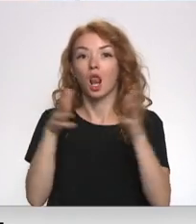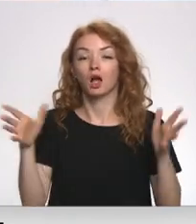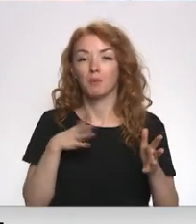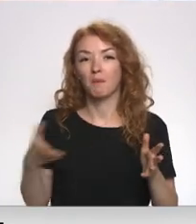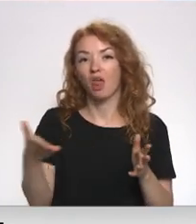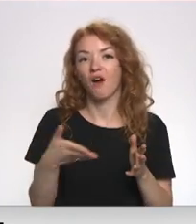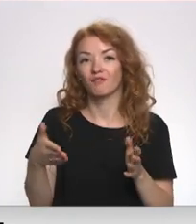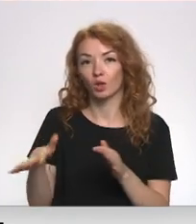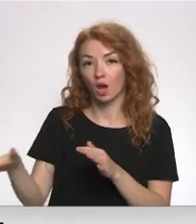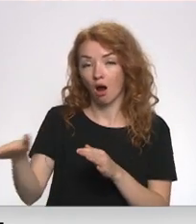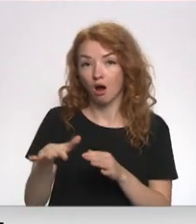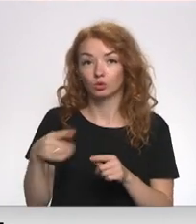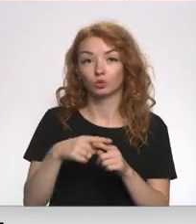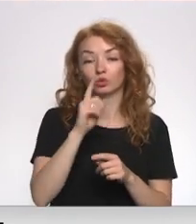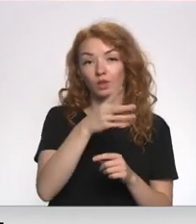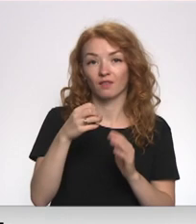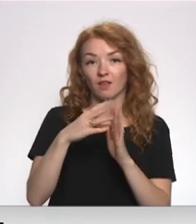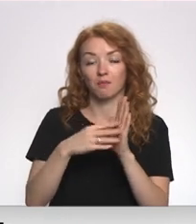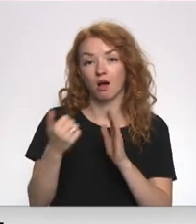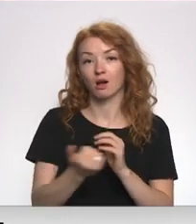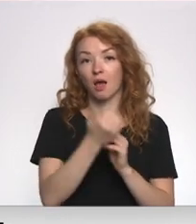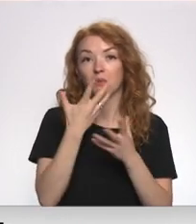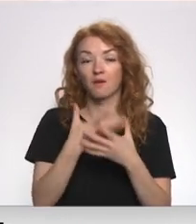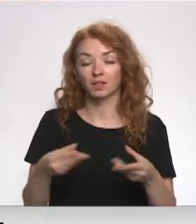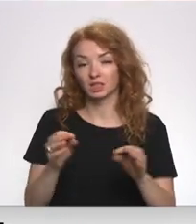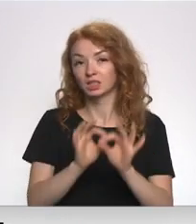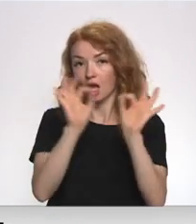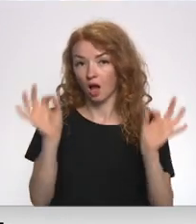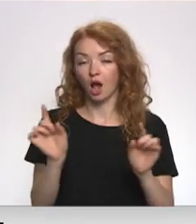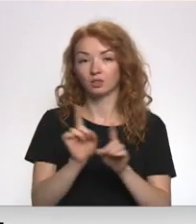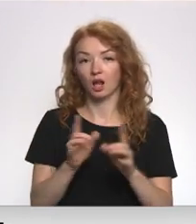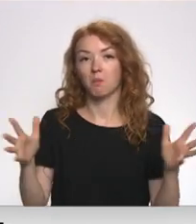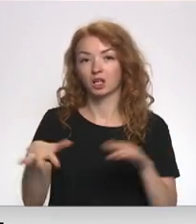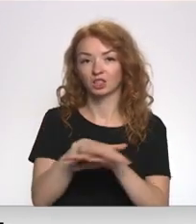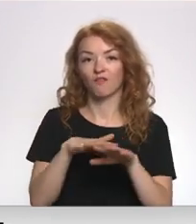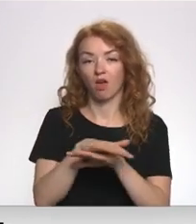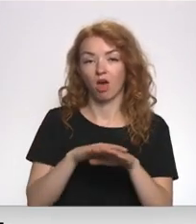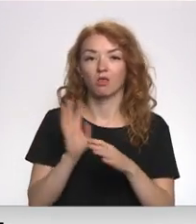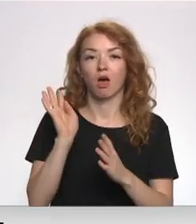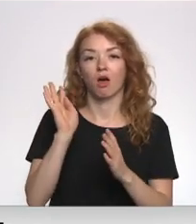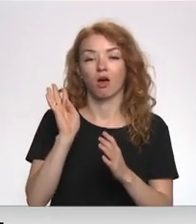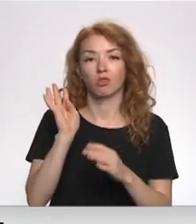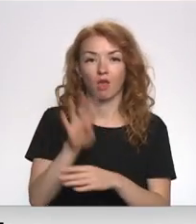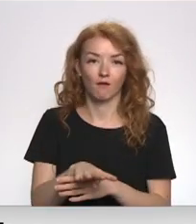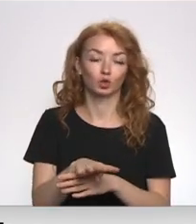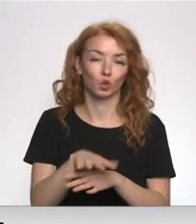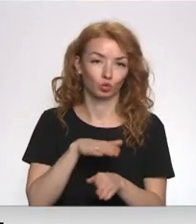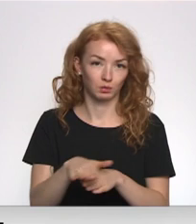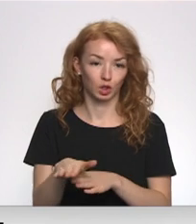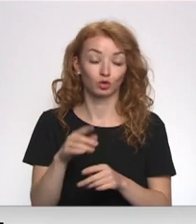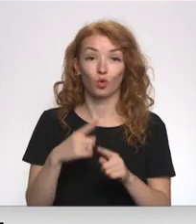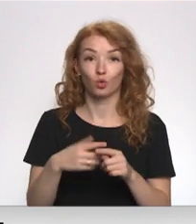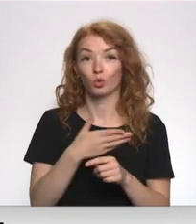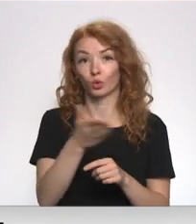Un 1919. Gada pavasarī Latvijā sākās arī masveida nāvessodu izpildīšana. Un kā